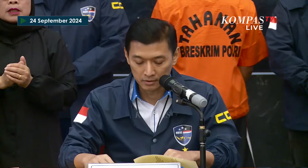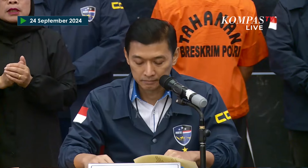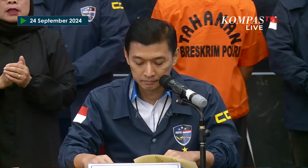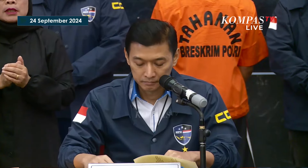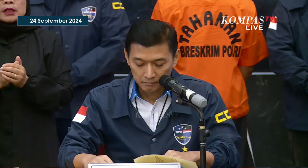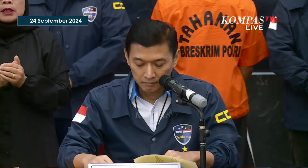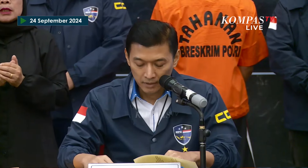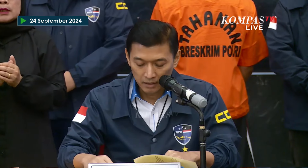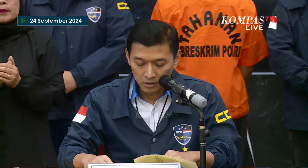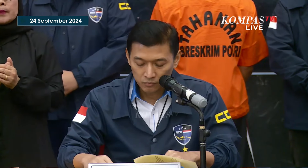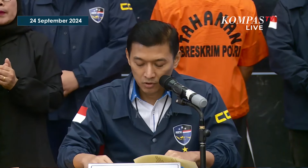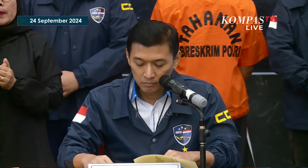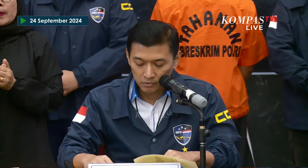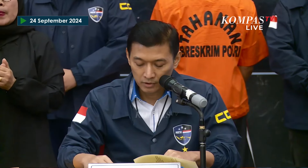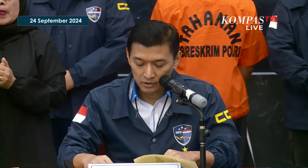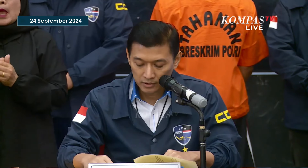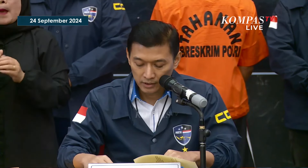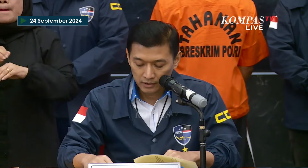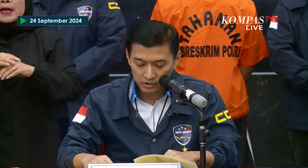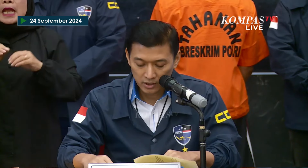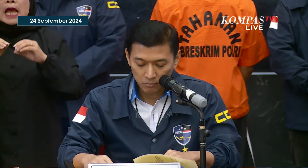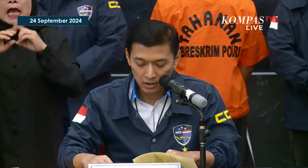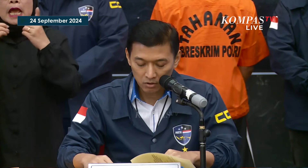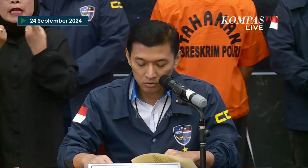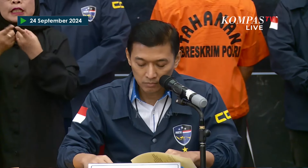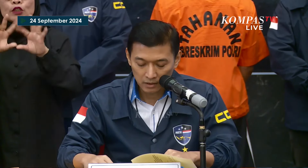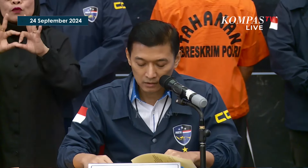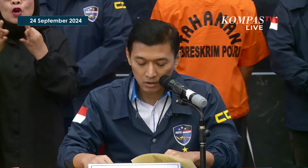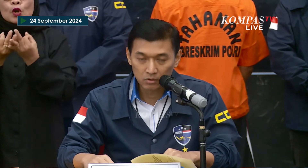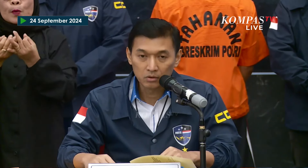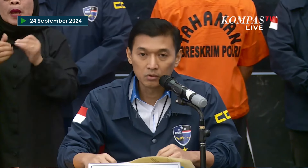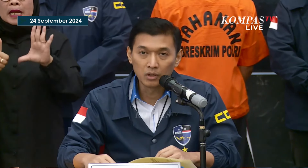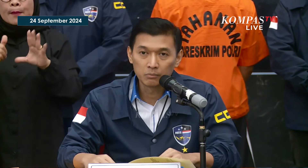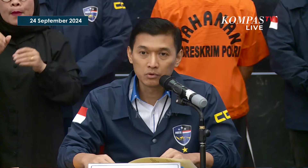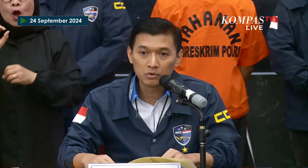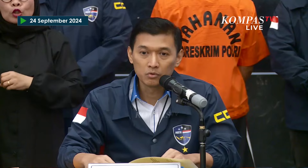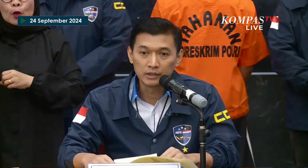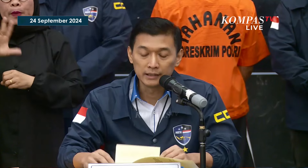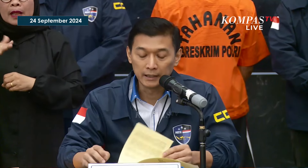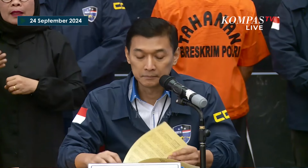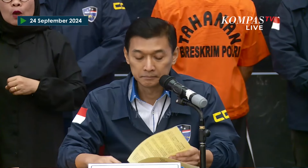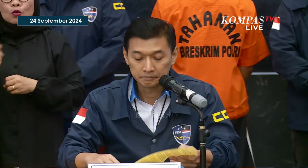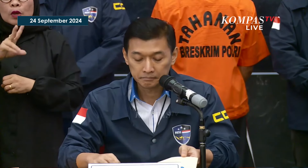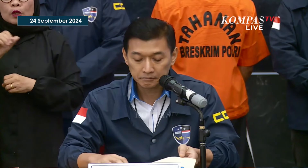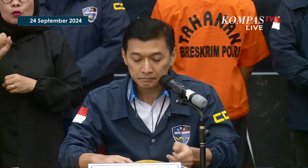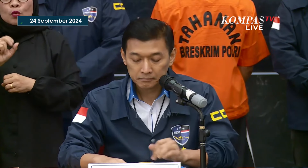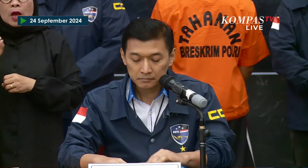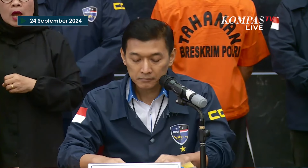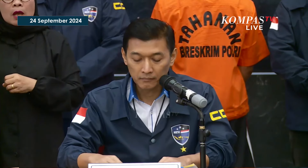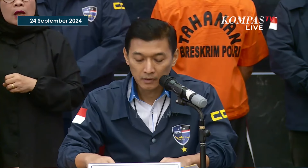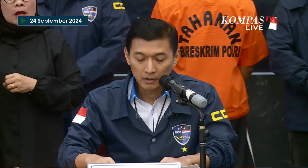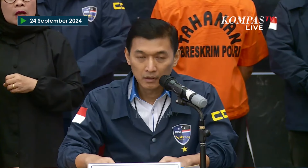topiax. Pada bridgeforum.st sejak bulan Oktober tahun 2023.